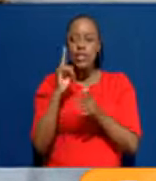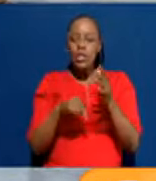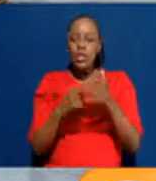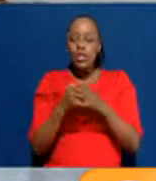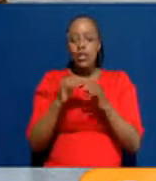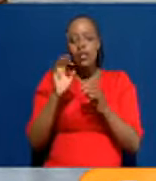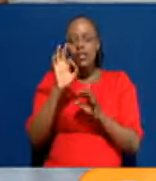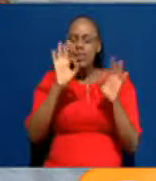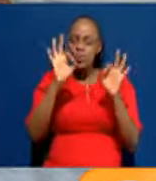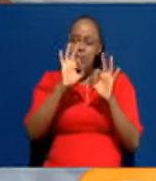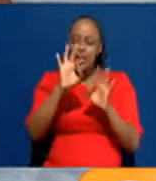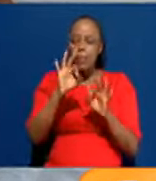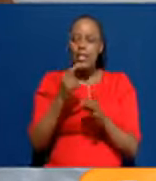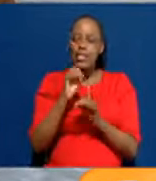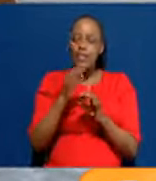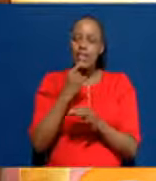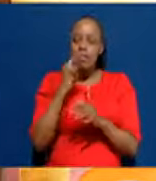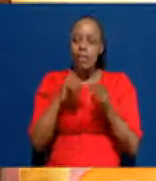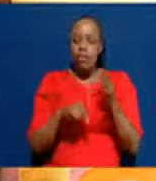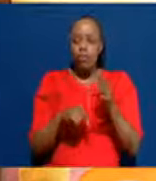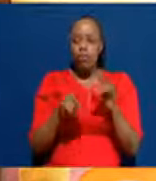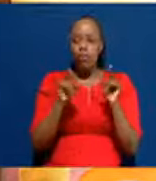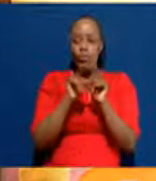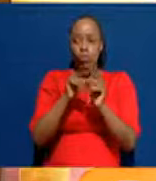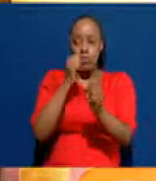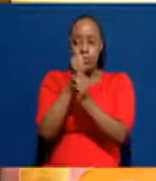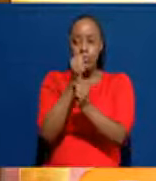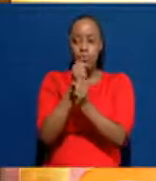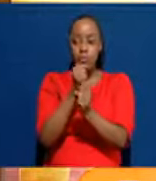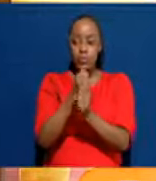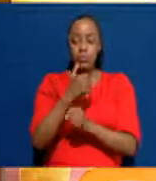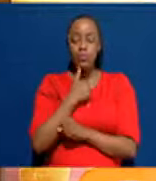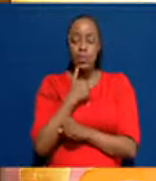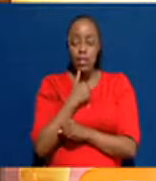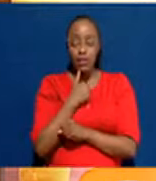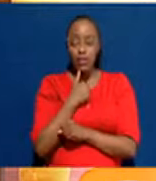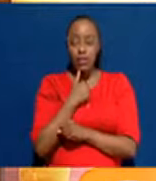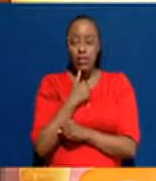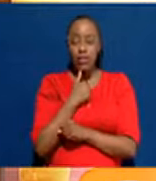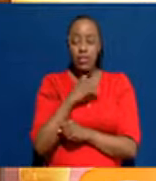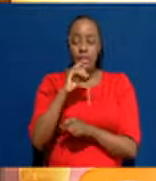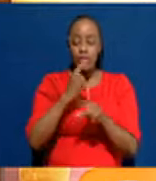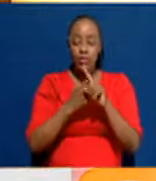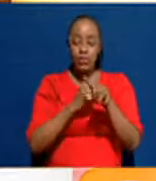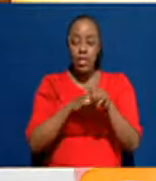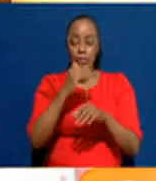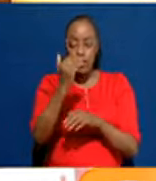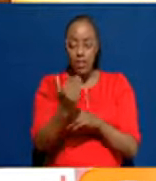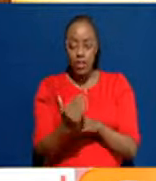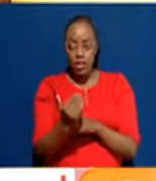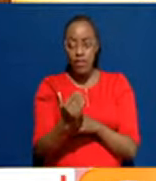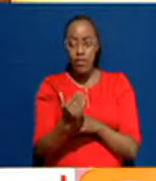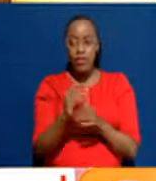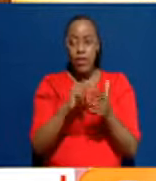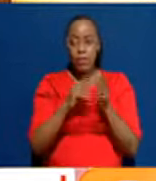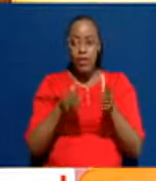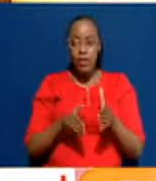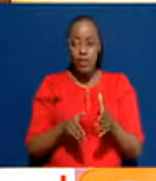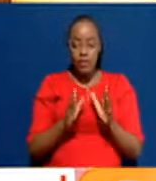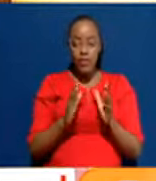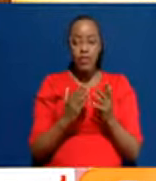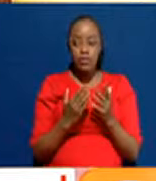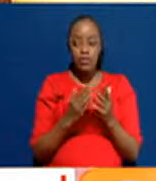No, tuambie. Mimi nilizaliwa Bomet, nikaletwa nikuwa mudogo. So nilizaliwa kwa